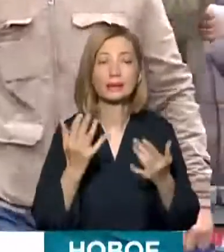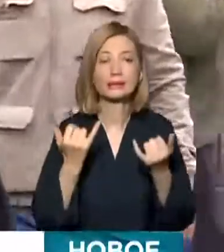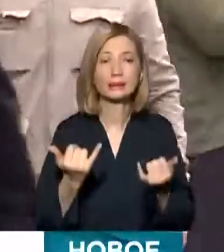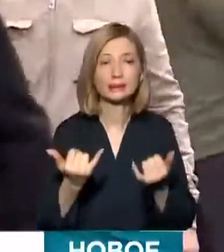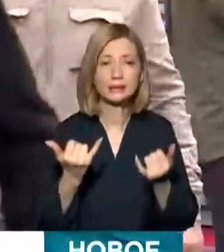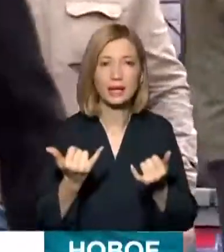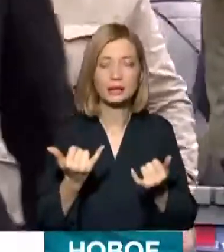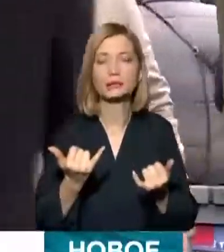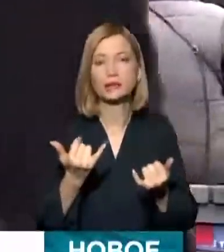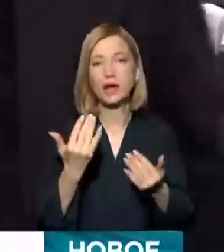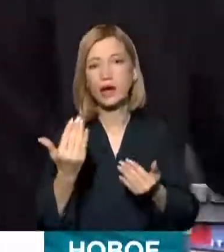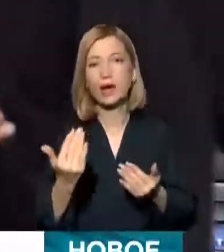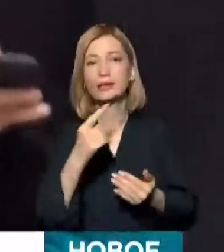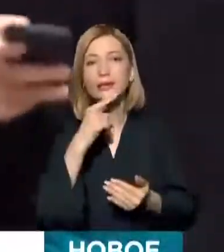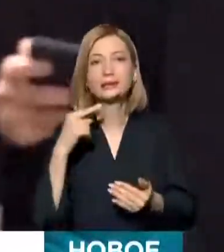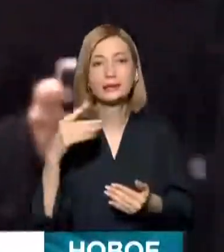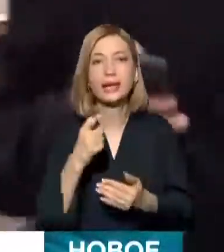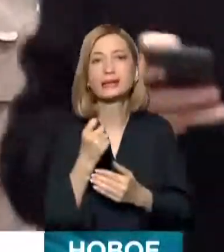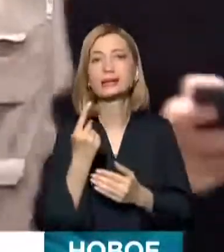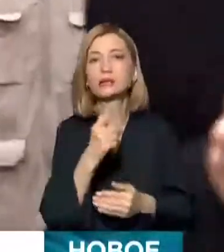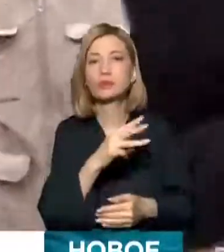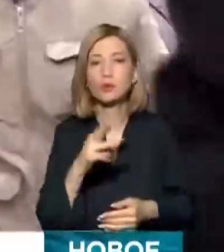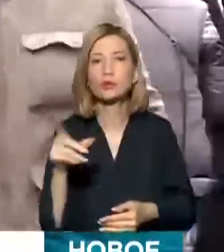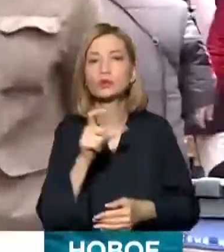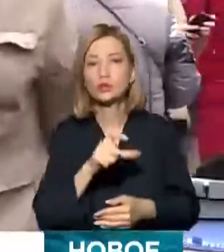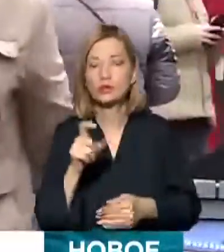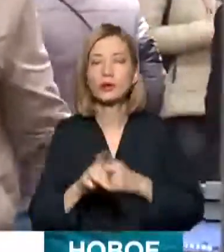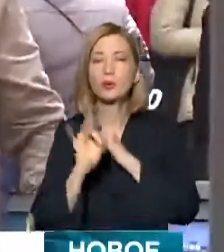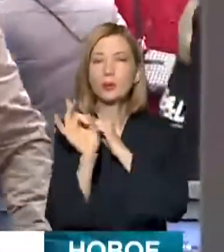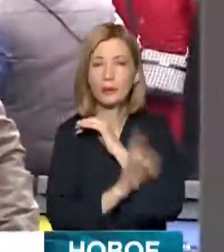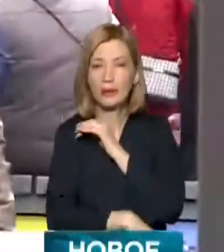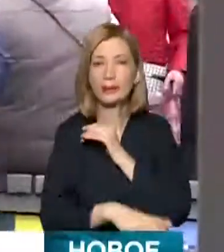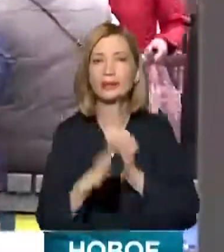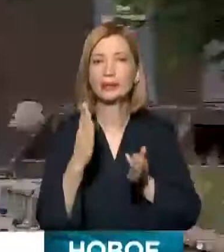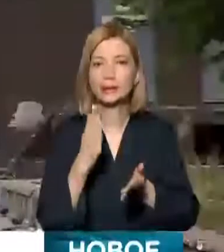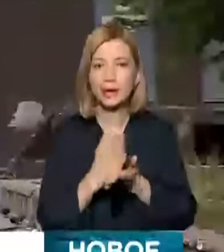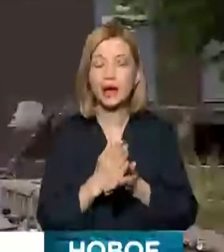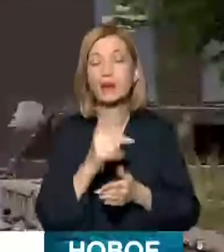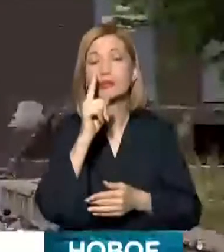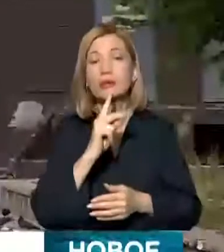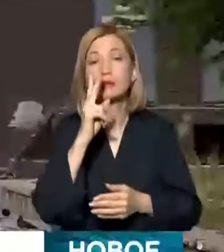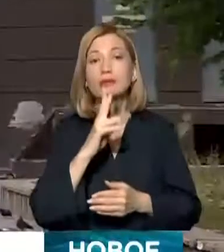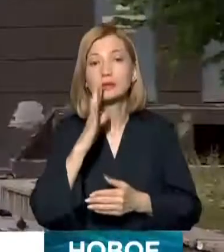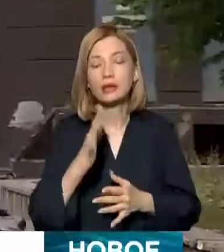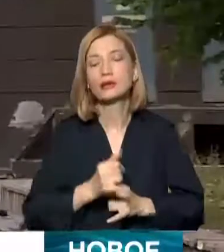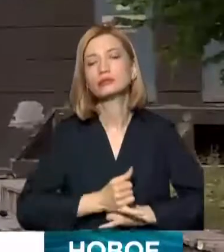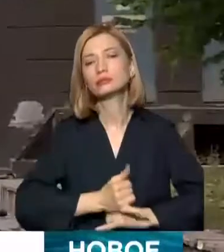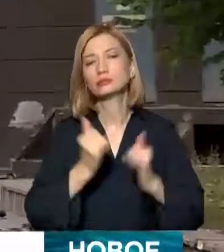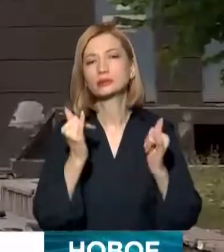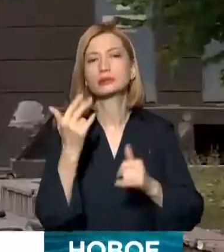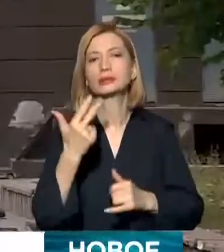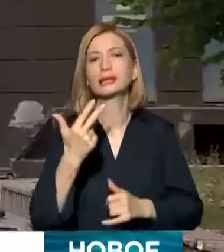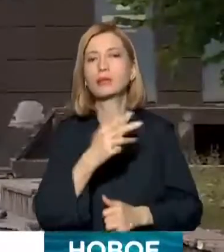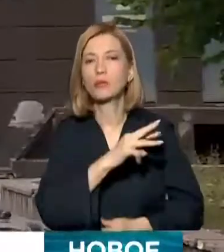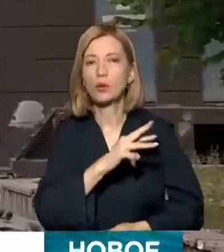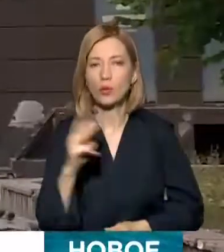государстве за чертой бедности находится 11 миллионов человек, то уже через несколько месяцев их число может достигнуть 30 миллионов, считают